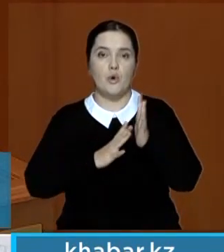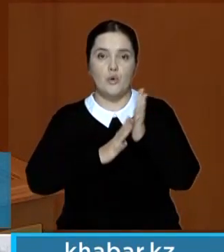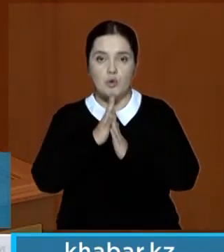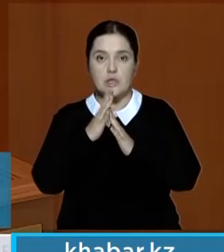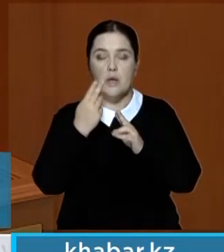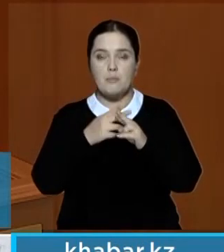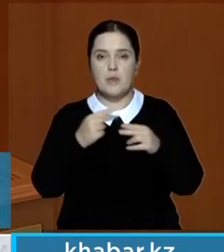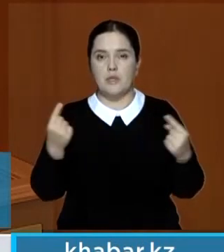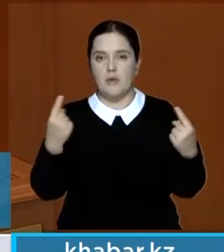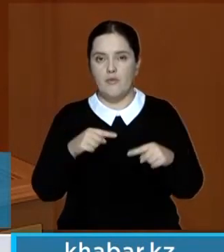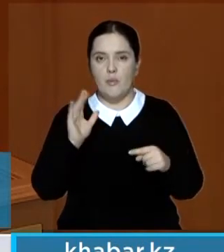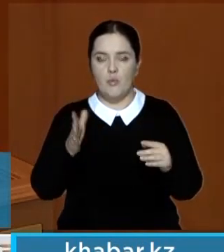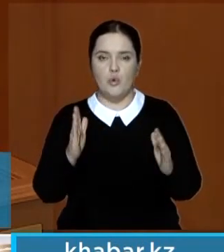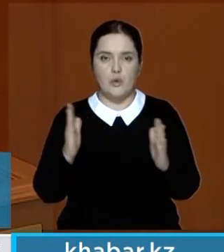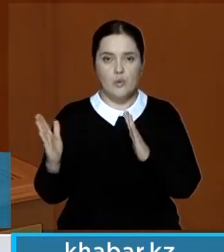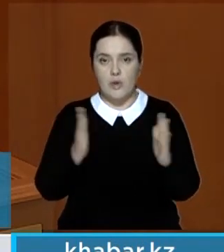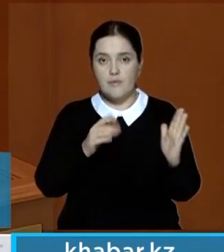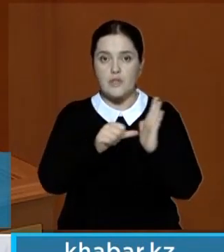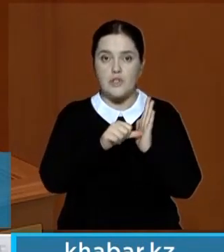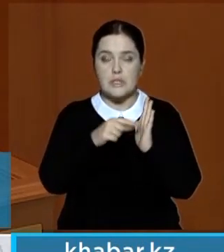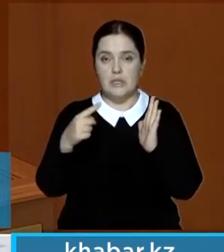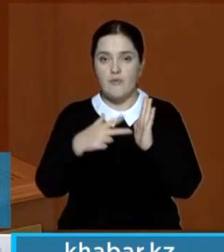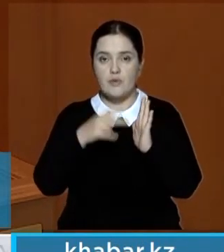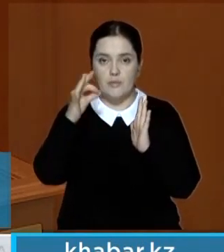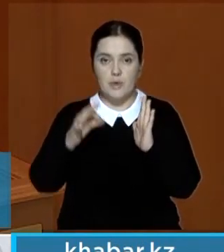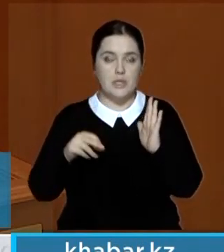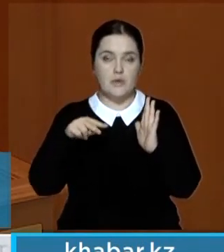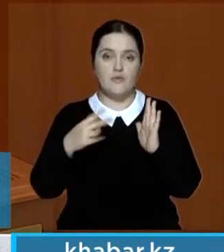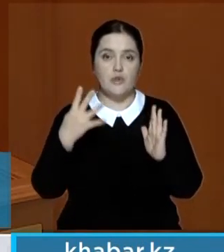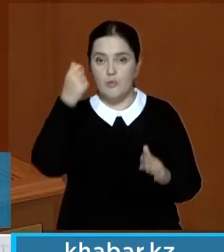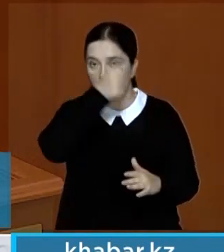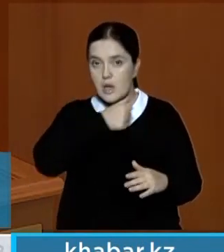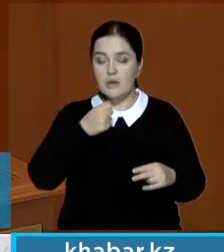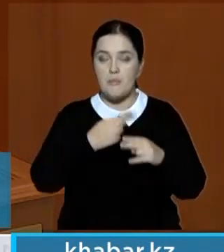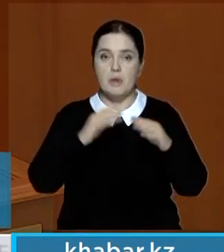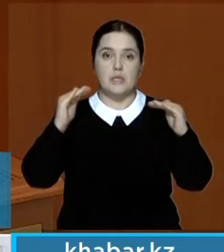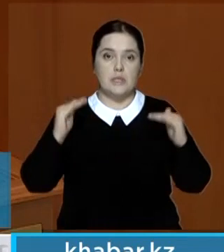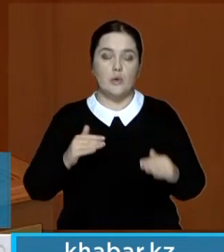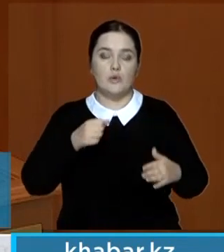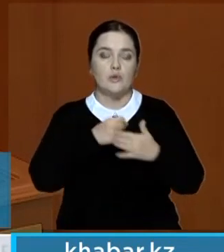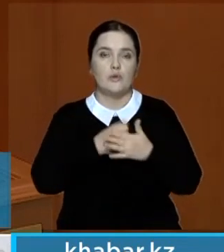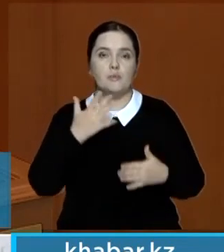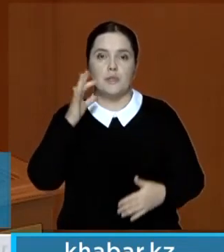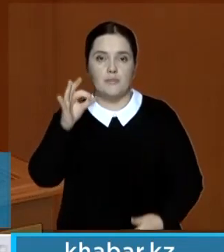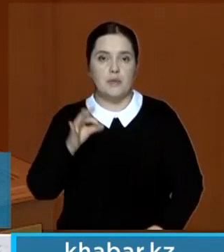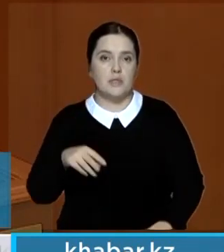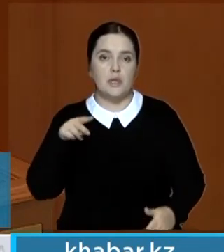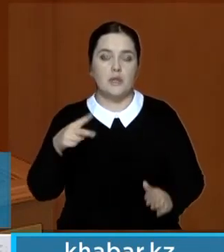коридор инфляции определен на уровне 6-8% в 2024 году, с последующим снижением до 5% в